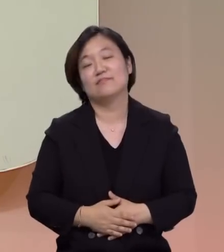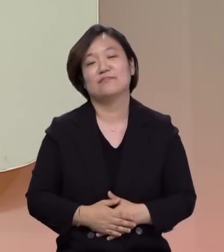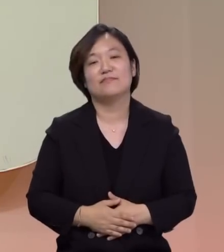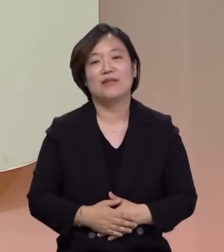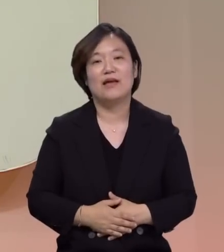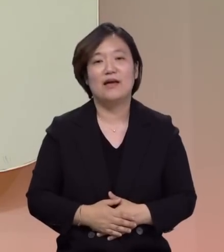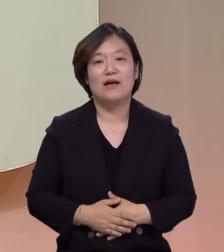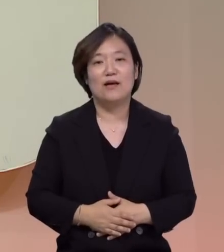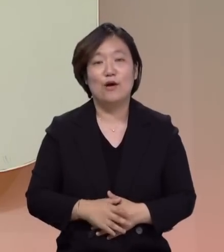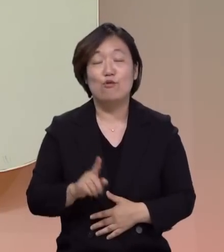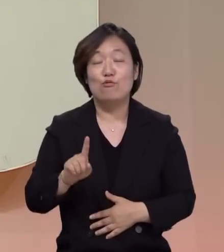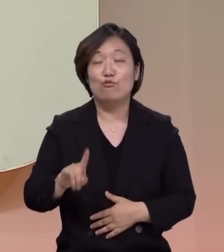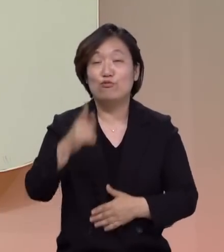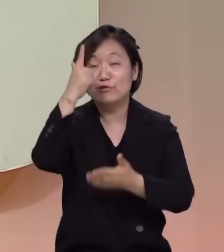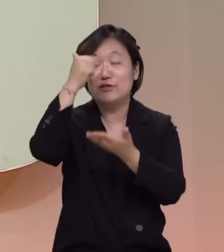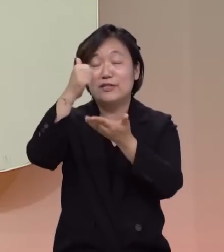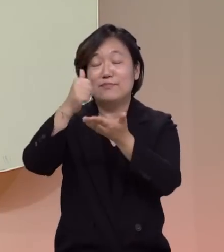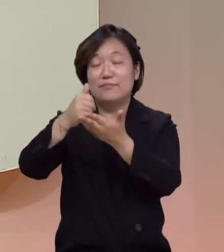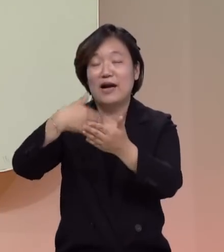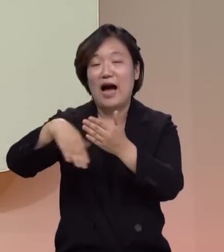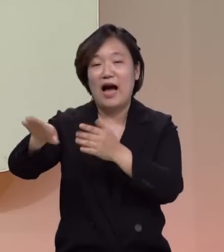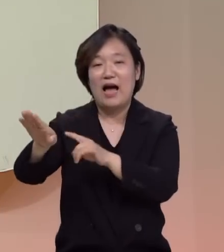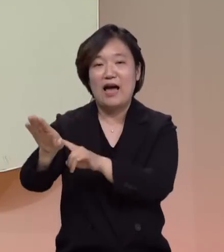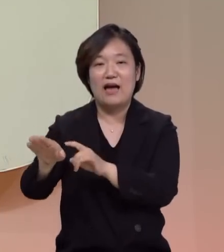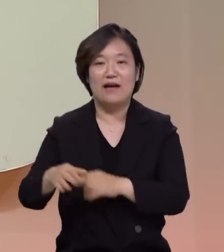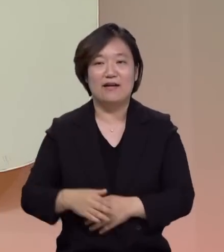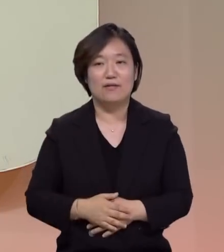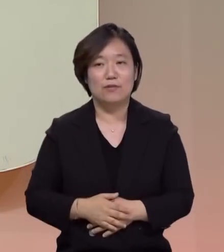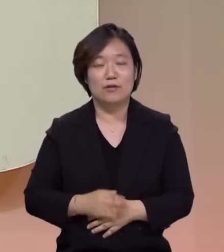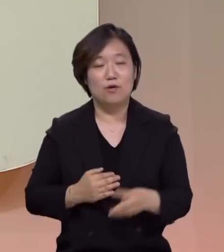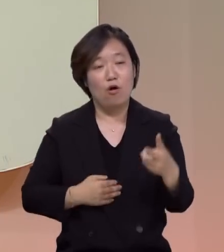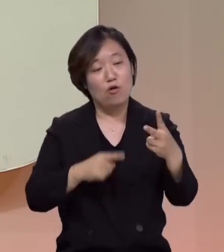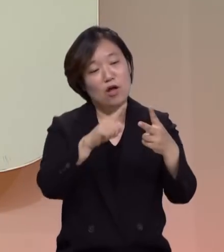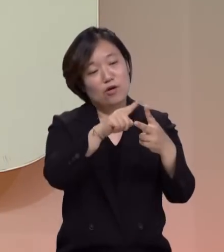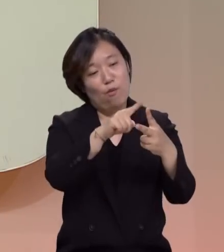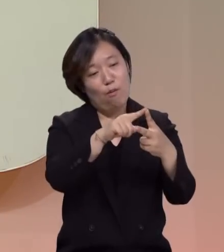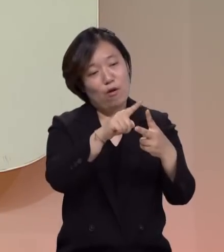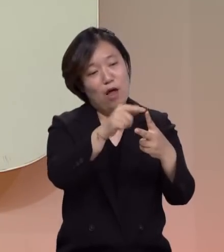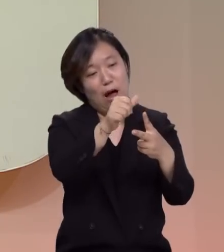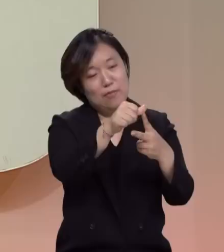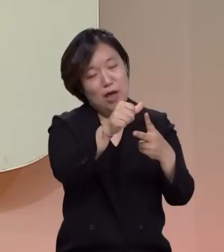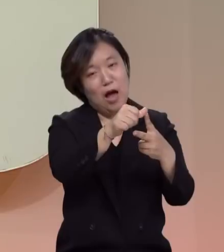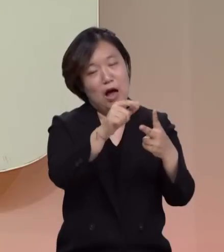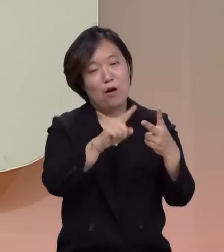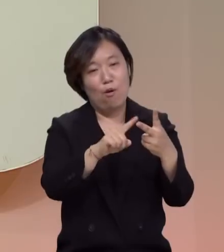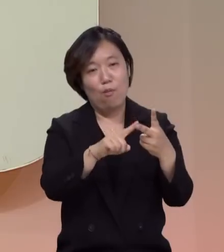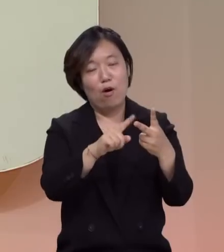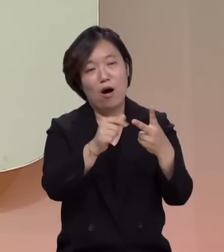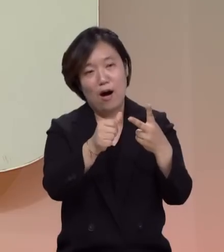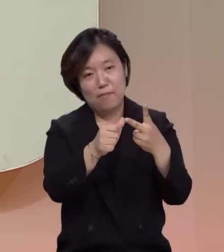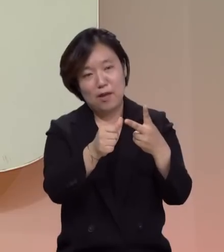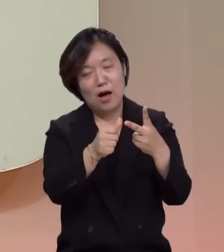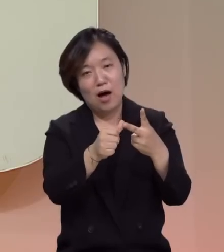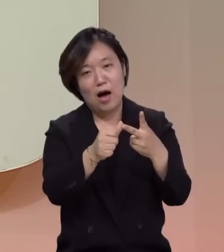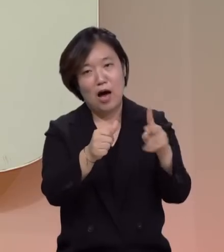뿅하고 사라지셨어요 그래서 이제 첫 번째 나무꾼과 두 번째 나무꾼이